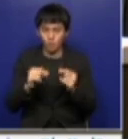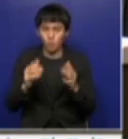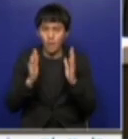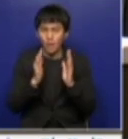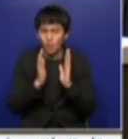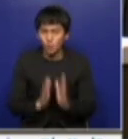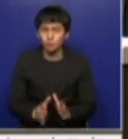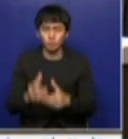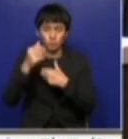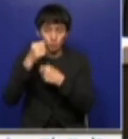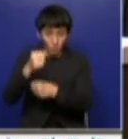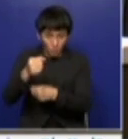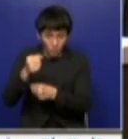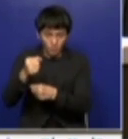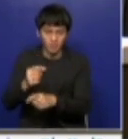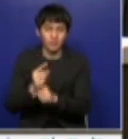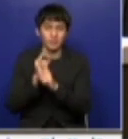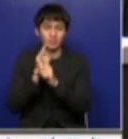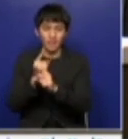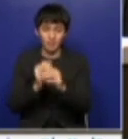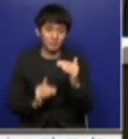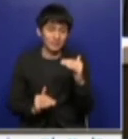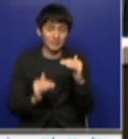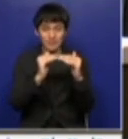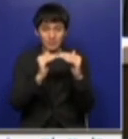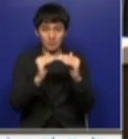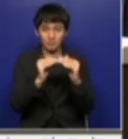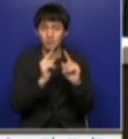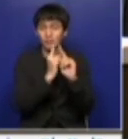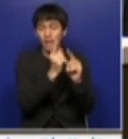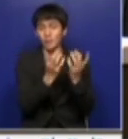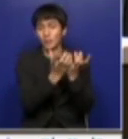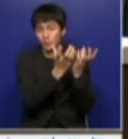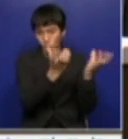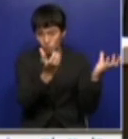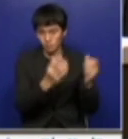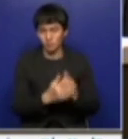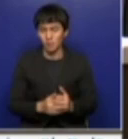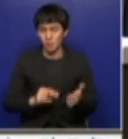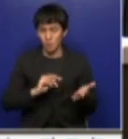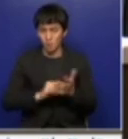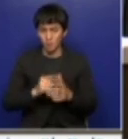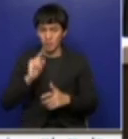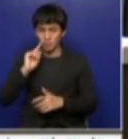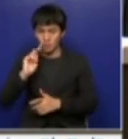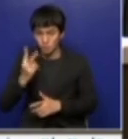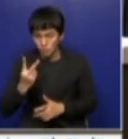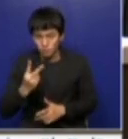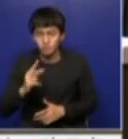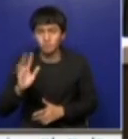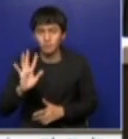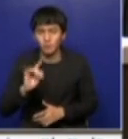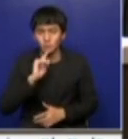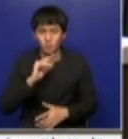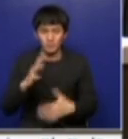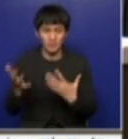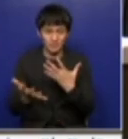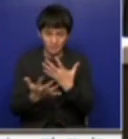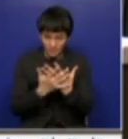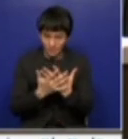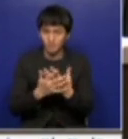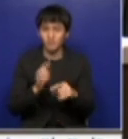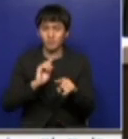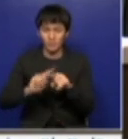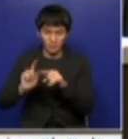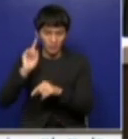ตามกฎหมายบัญญัติเคารพสิทธิตามหลักคือนูนอย่าให้เกิดประวัติศาสตร์ซ้ำลอยเพราะยังมีการชุมนุมกันอยู่การจับกุมคุมขังๆ